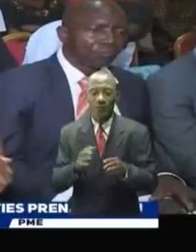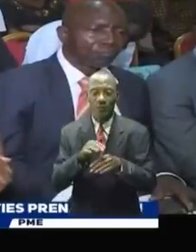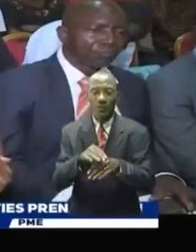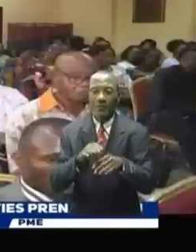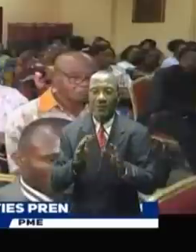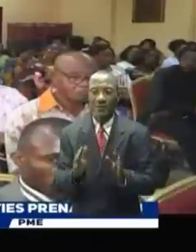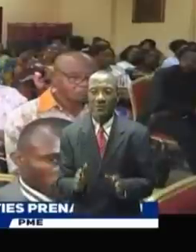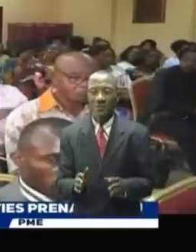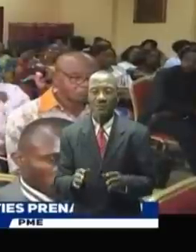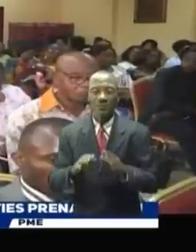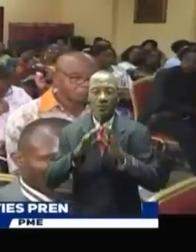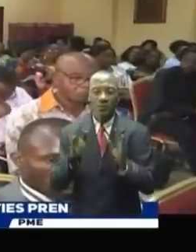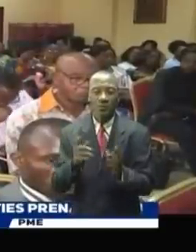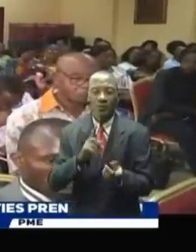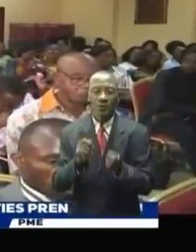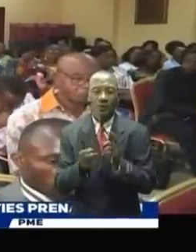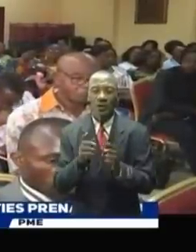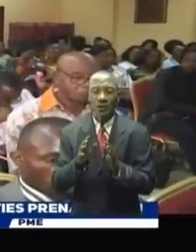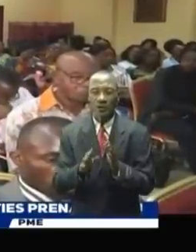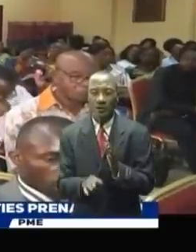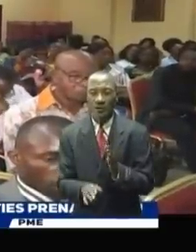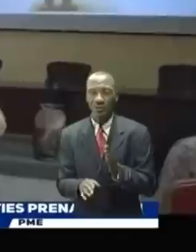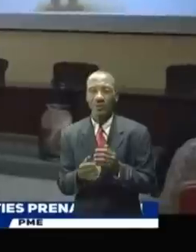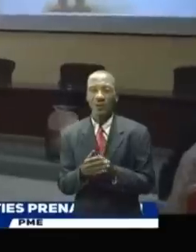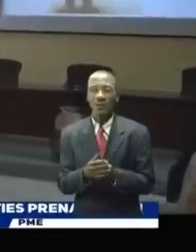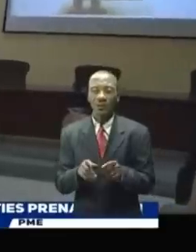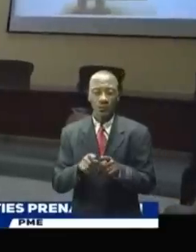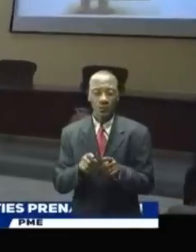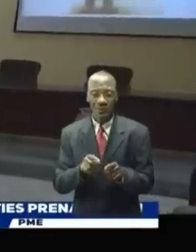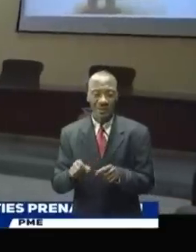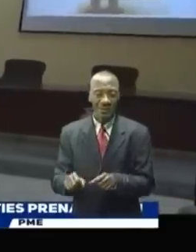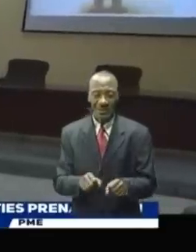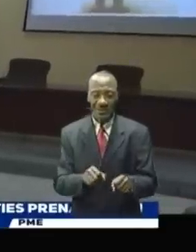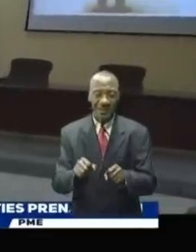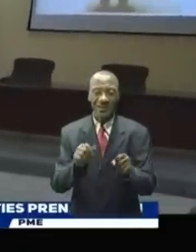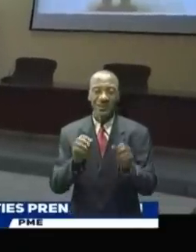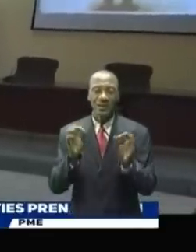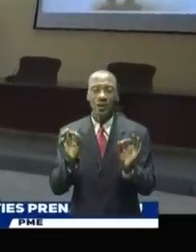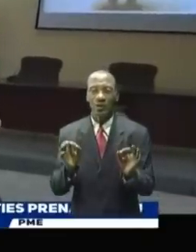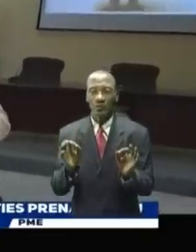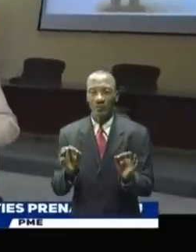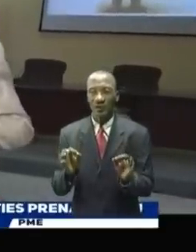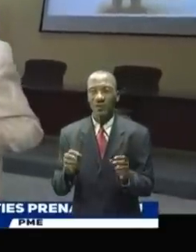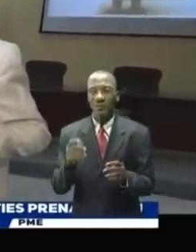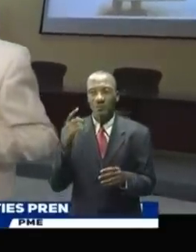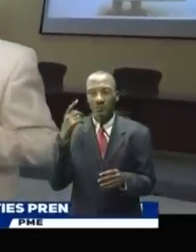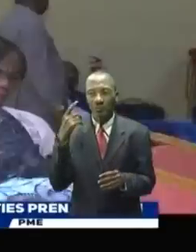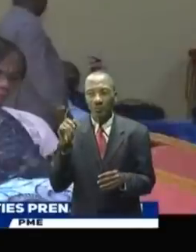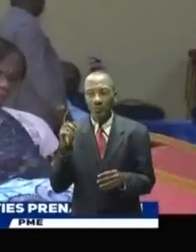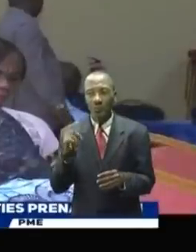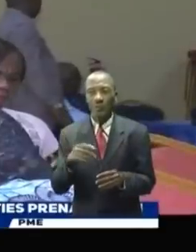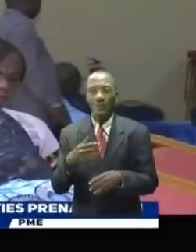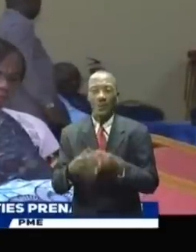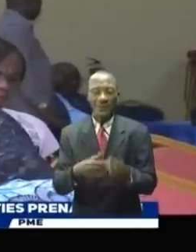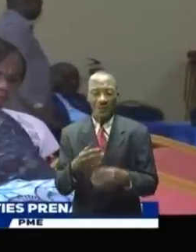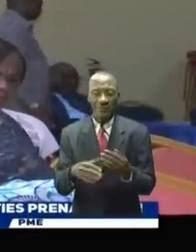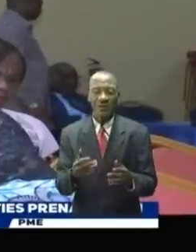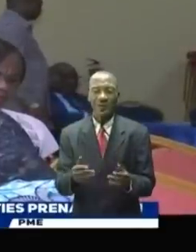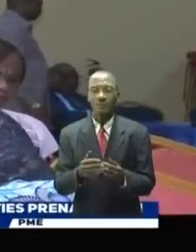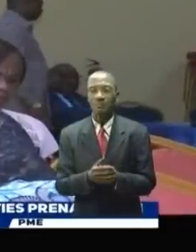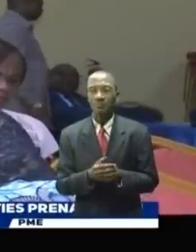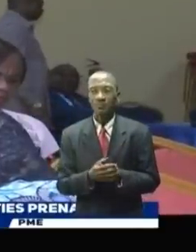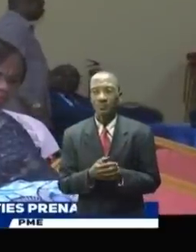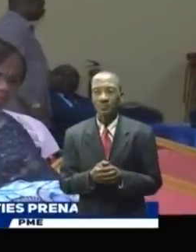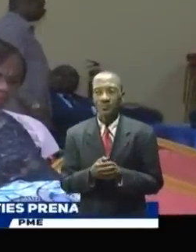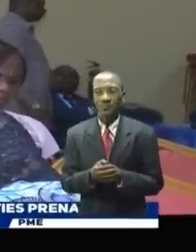les modalités d'octroi de cette subvention et les stratégies de créer une entreprise en tenant compte de la mise à niveau de PME. Je demanderai